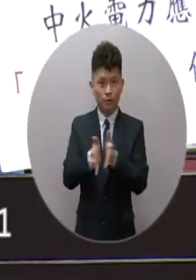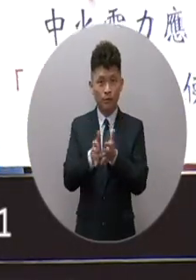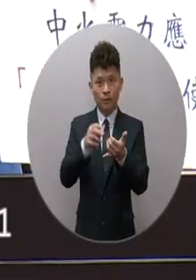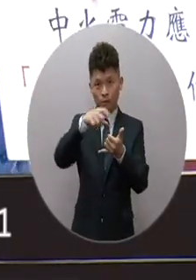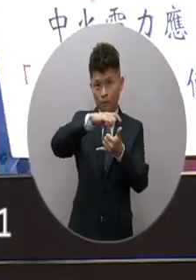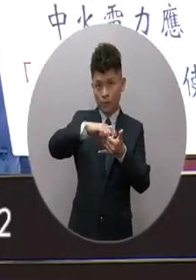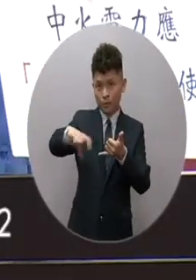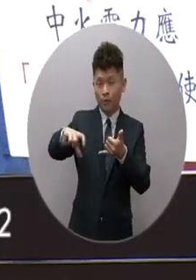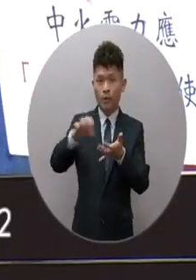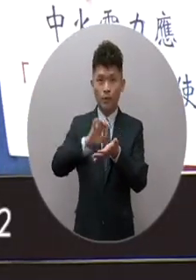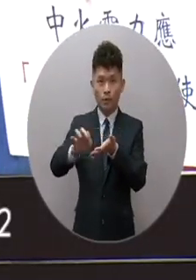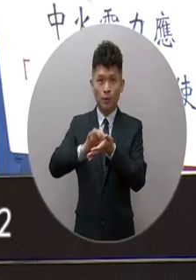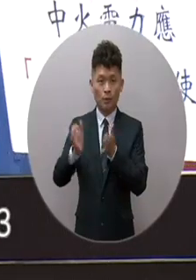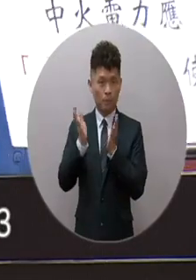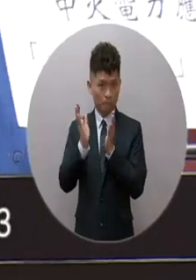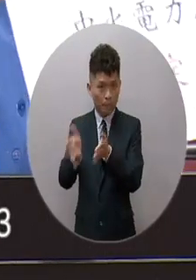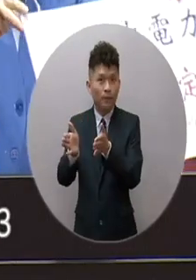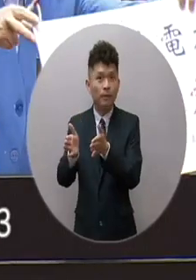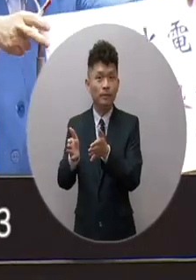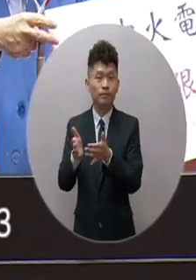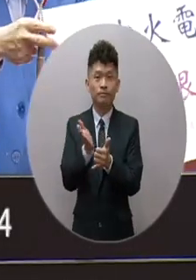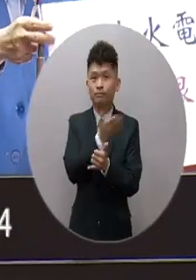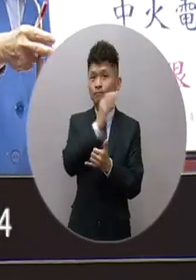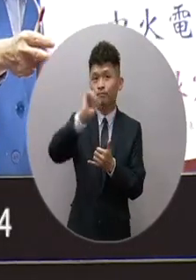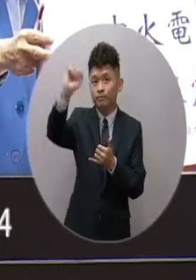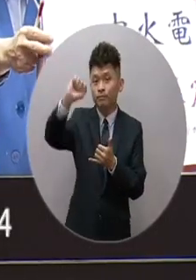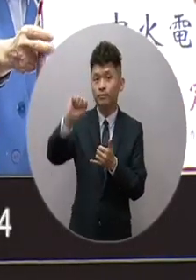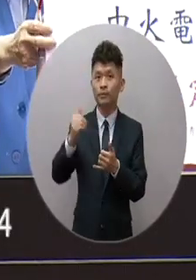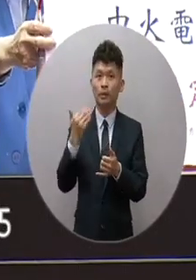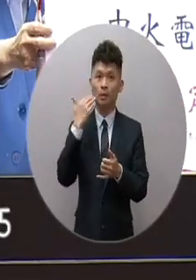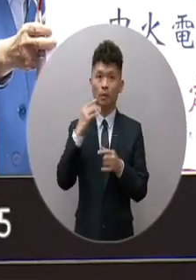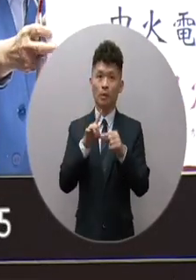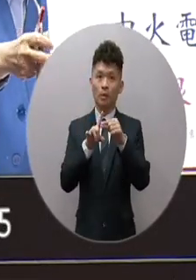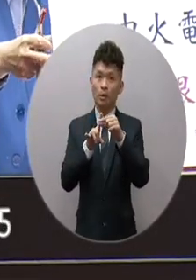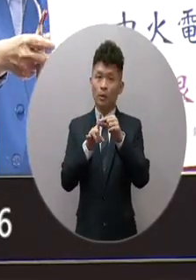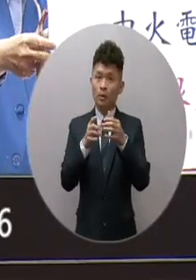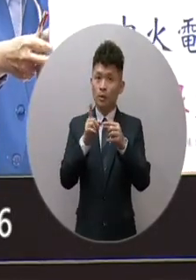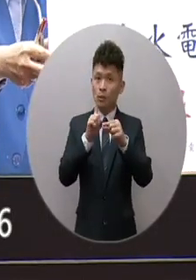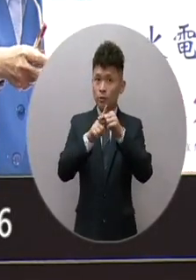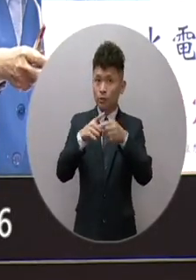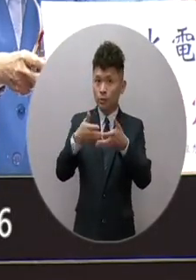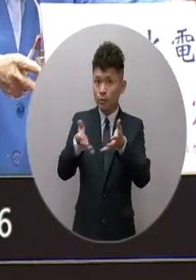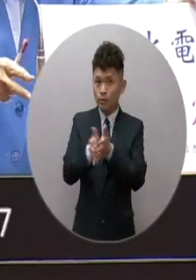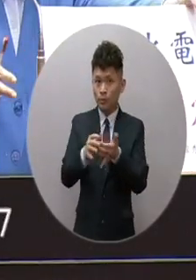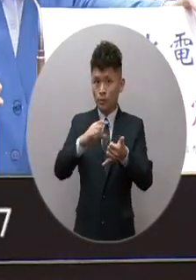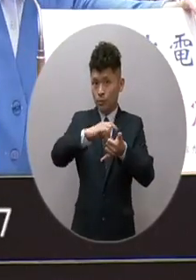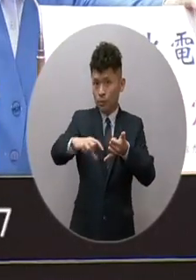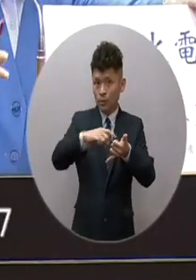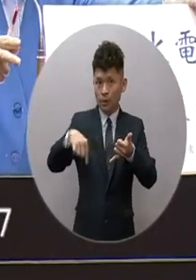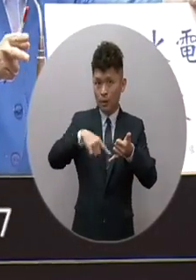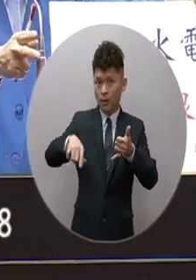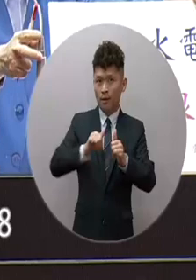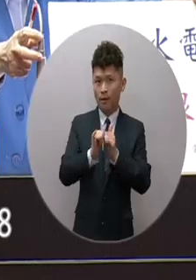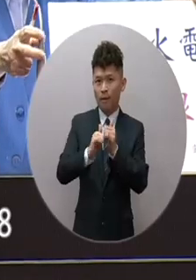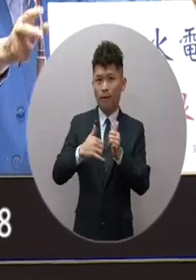用，否则的话，牺牲中部人的健康，在供应北部人